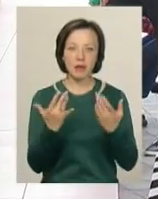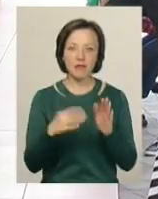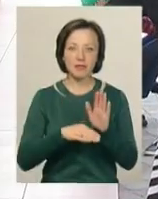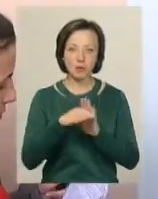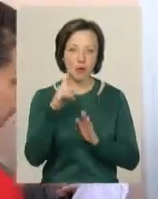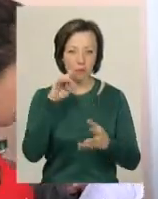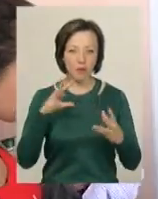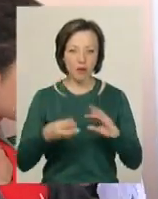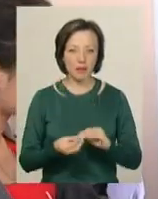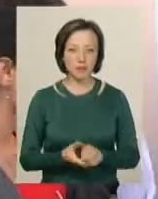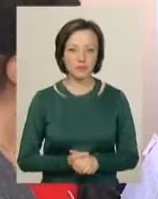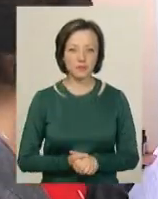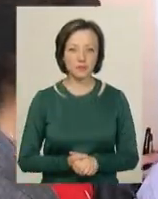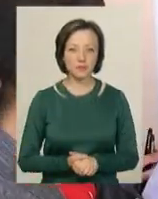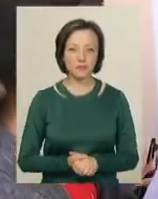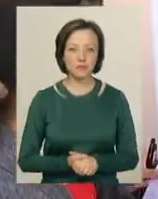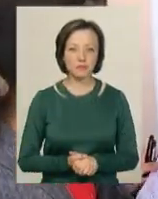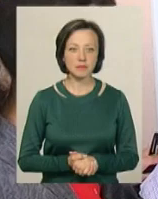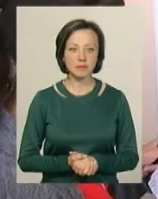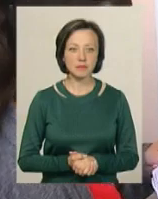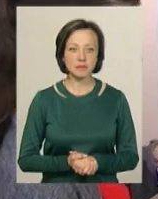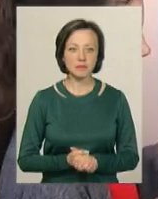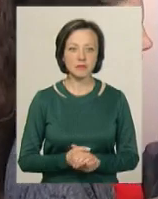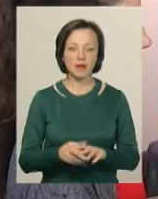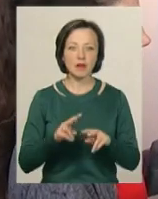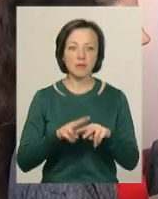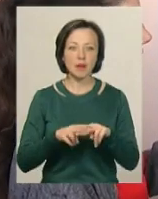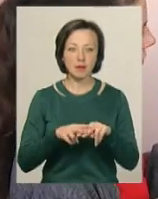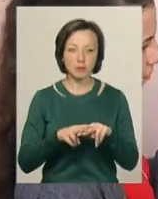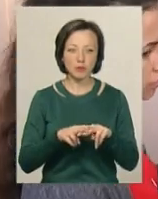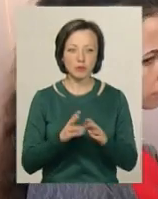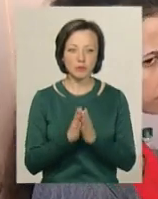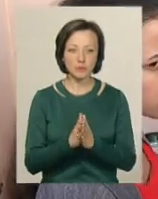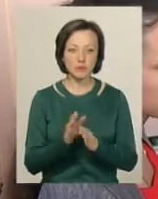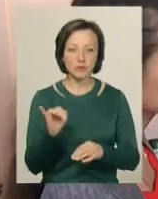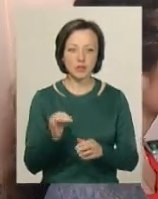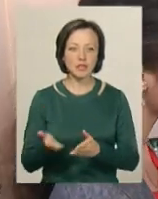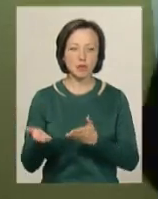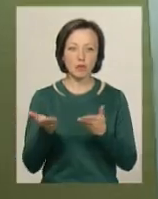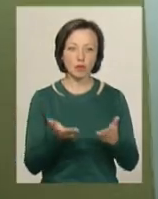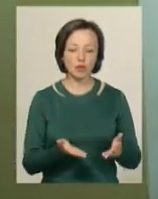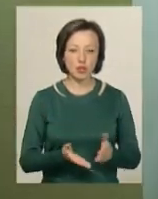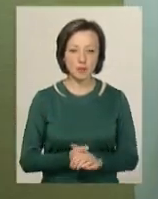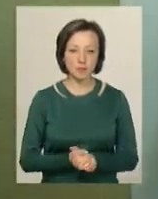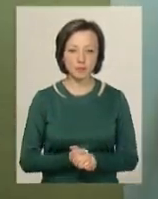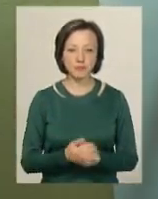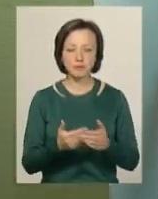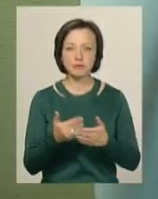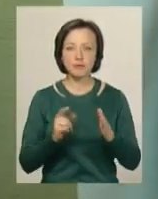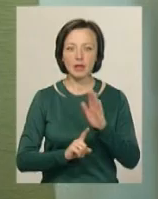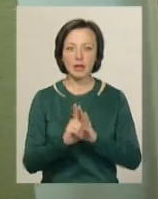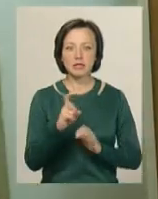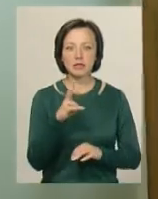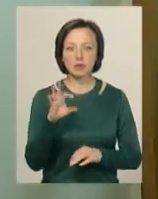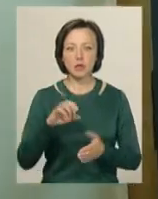високий бал. Паспорт, який засвідчує вашу і запрошення. Перед початком ЗНО з